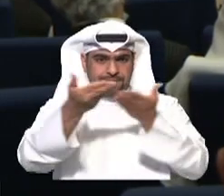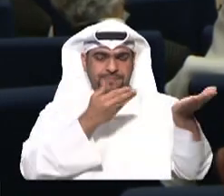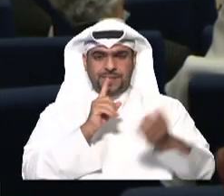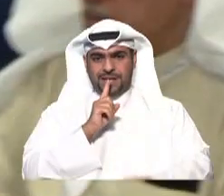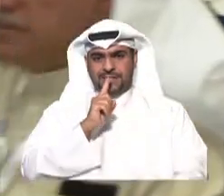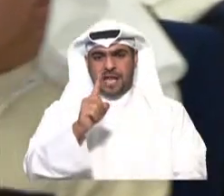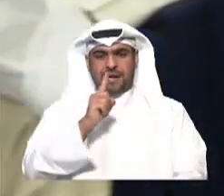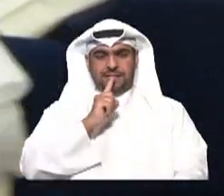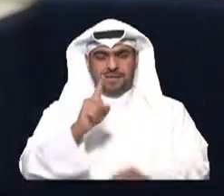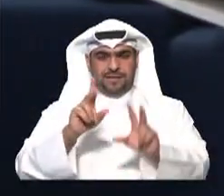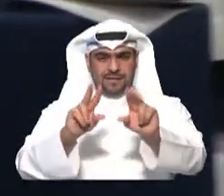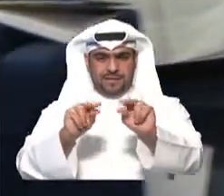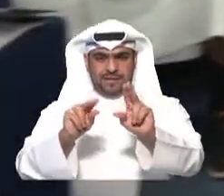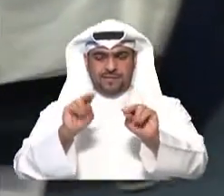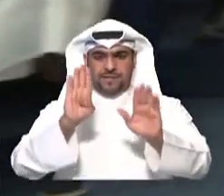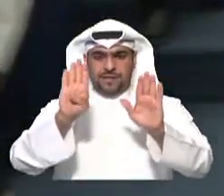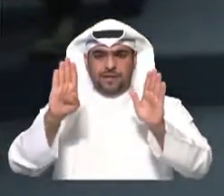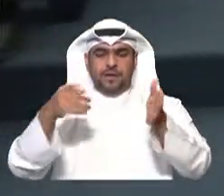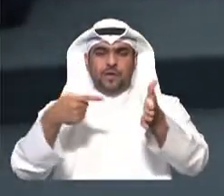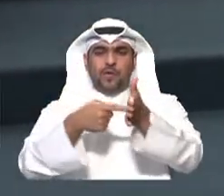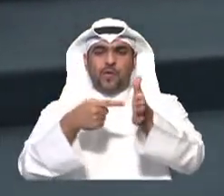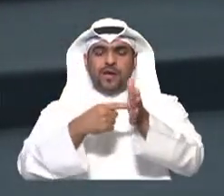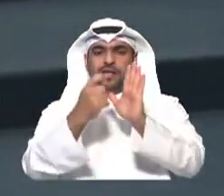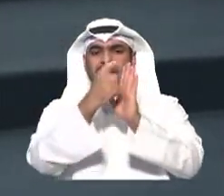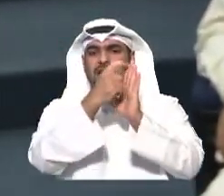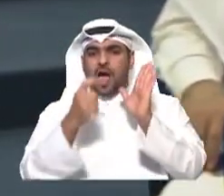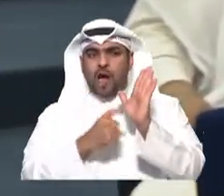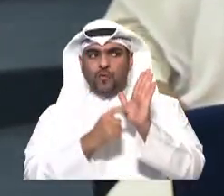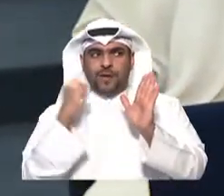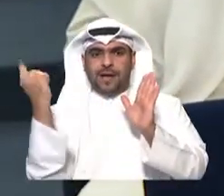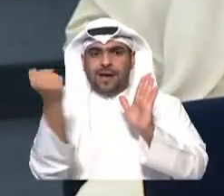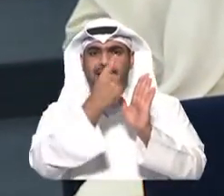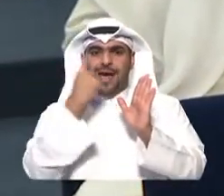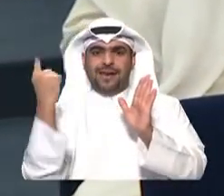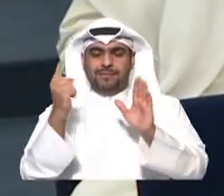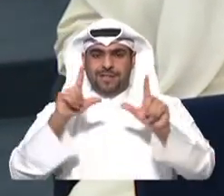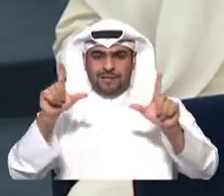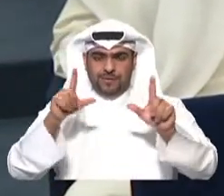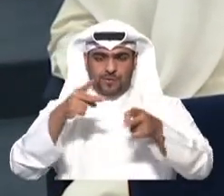الثامن لكلية القانون الكويتية العالمية. نواف شراكي، تلفزيون دولة الكويت.